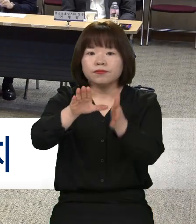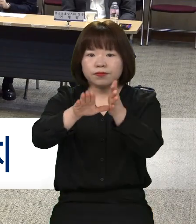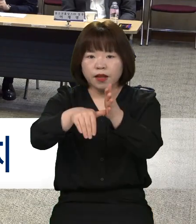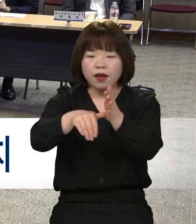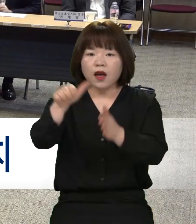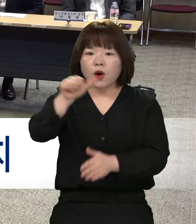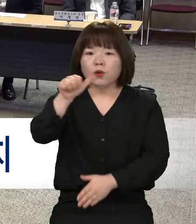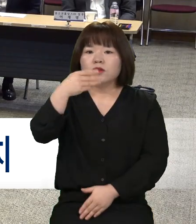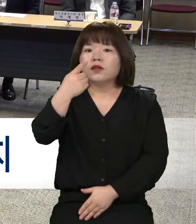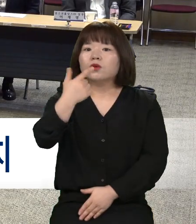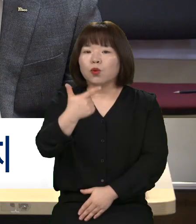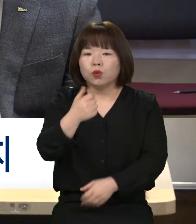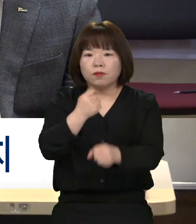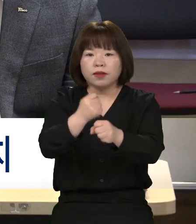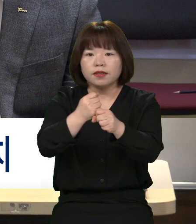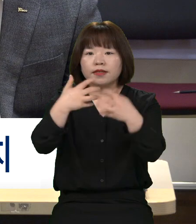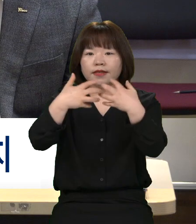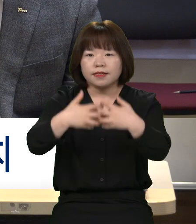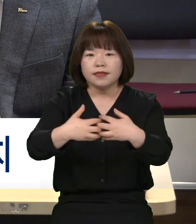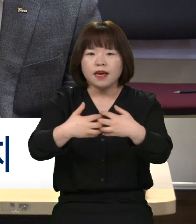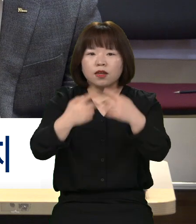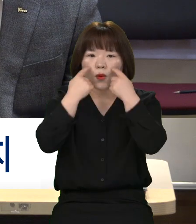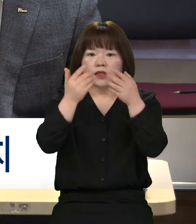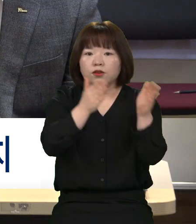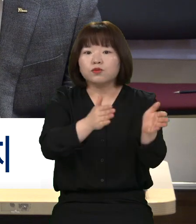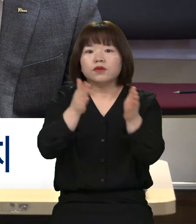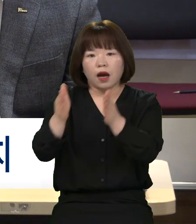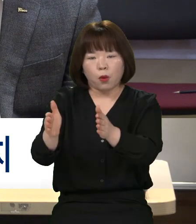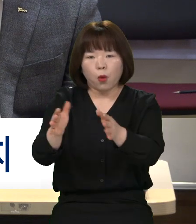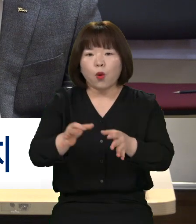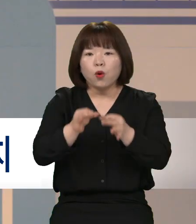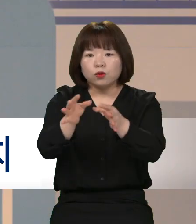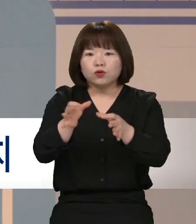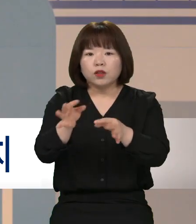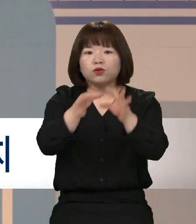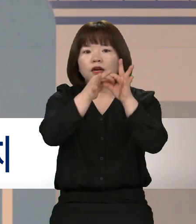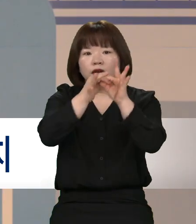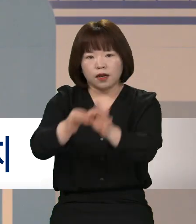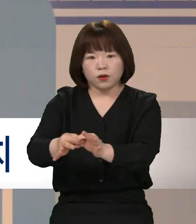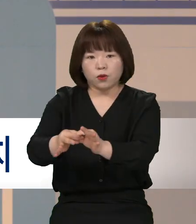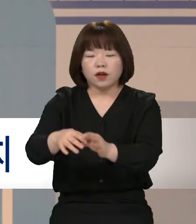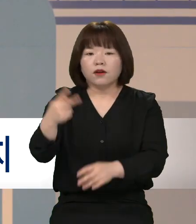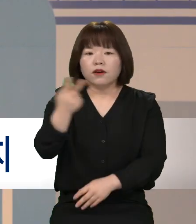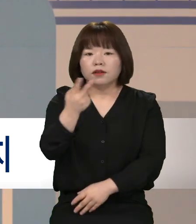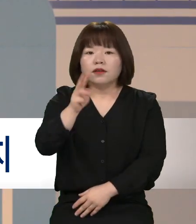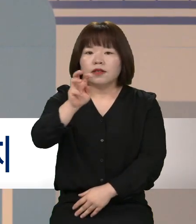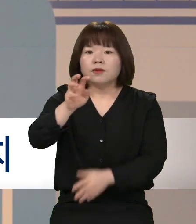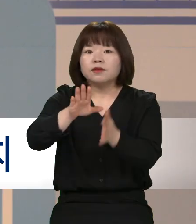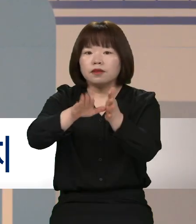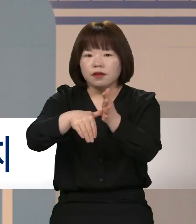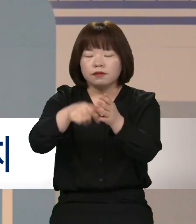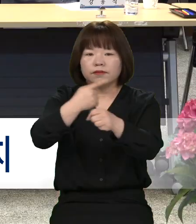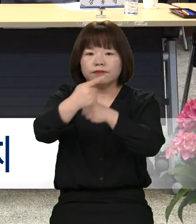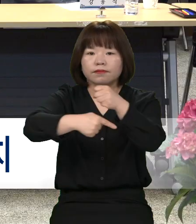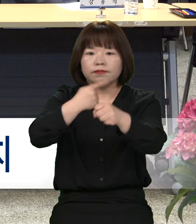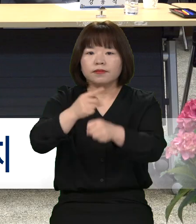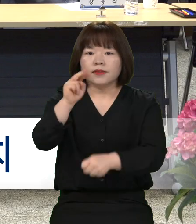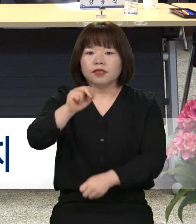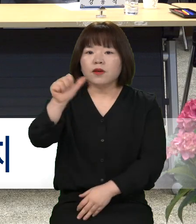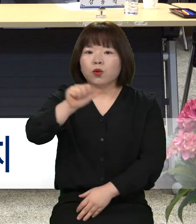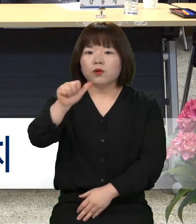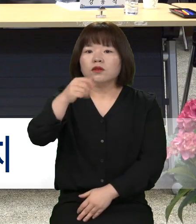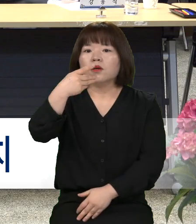2025년 5000톤의 생산 설비를 확보하는 등 단계적 후속 확장 투자를 통해 2030년에는